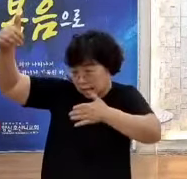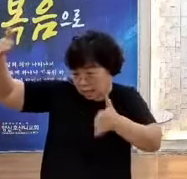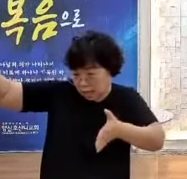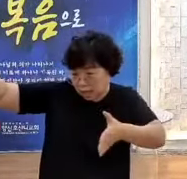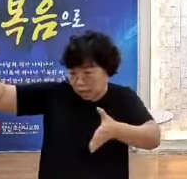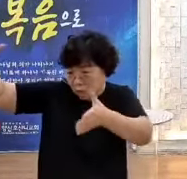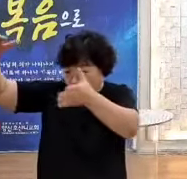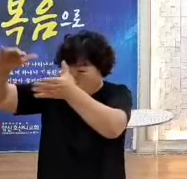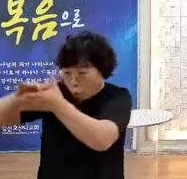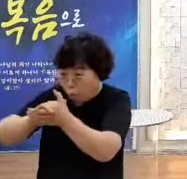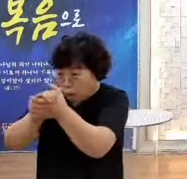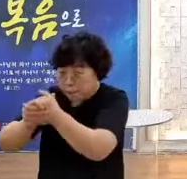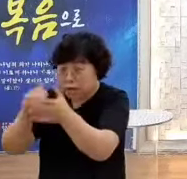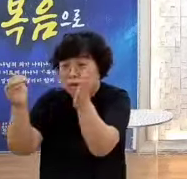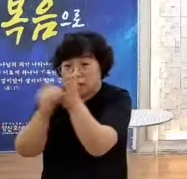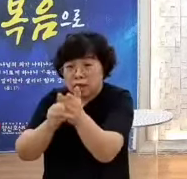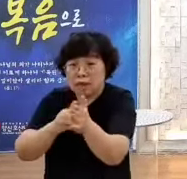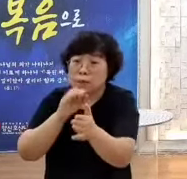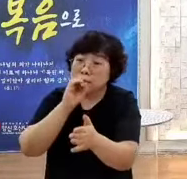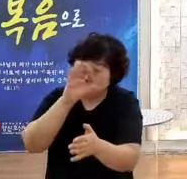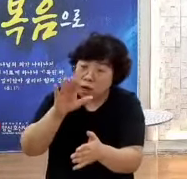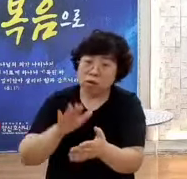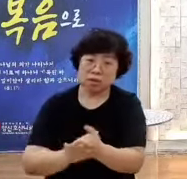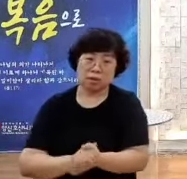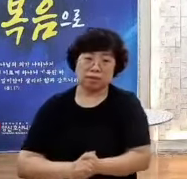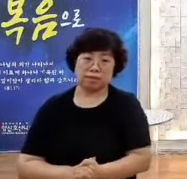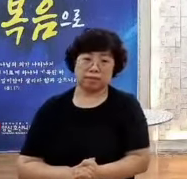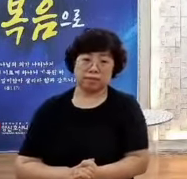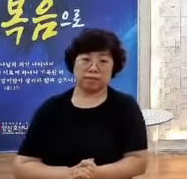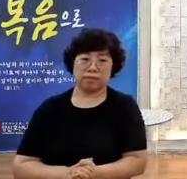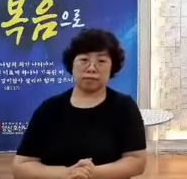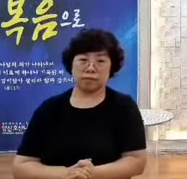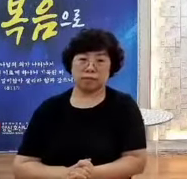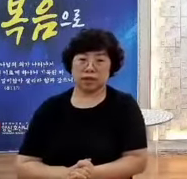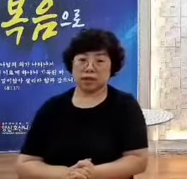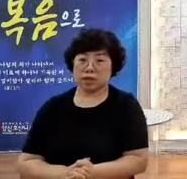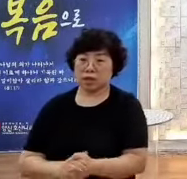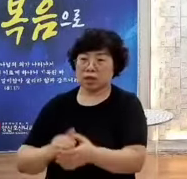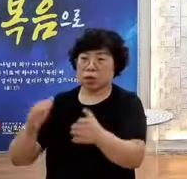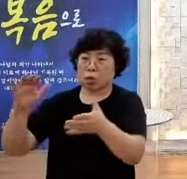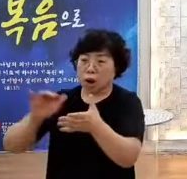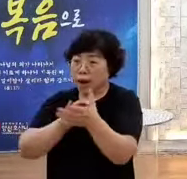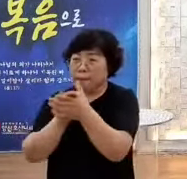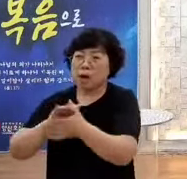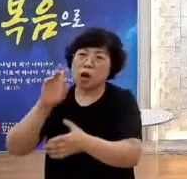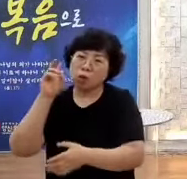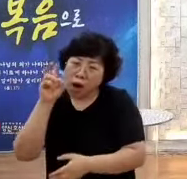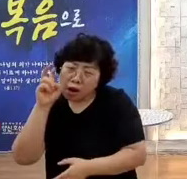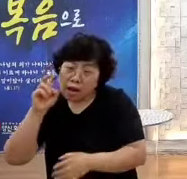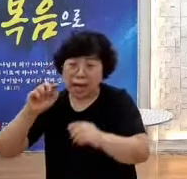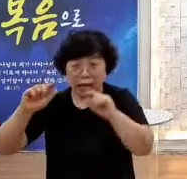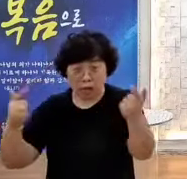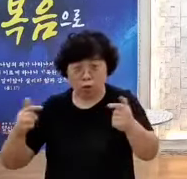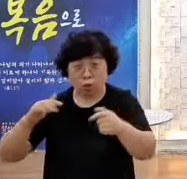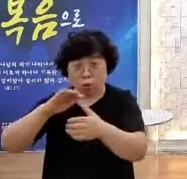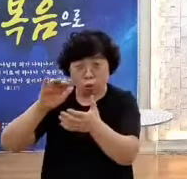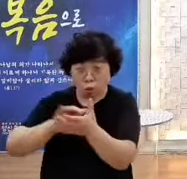되었다. 그 상태를 강조하고 있다는 것을 볼 수 있는 것이죠. 자, 여러분, 이 신앙생활을